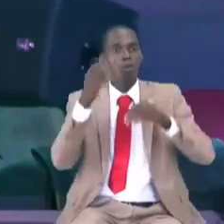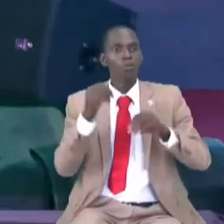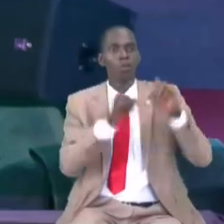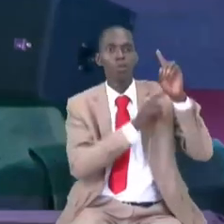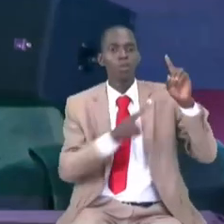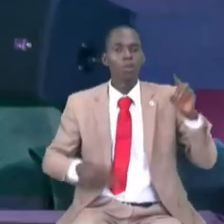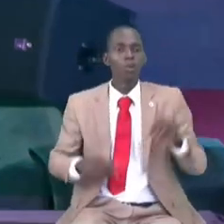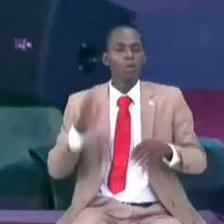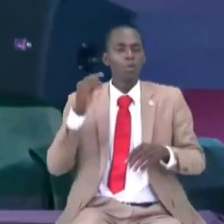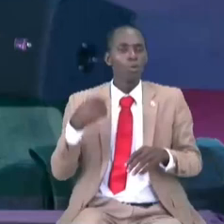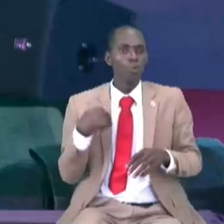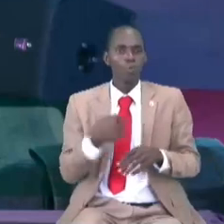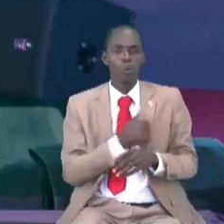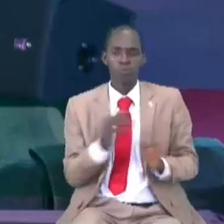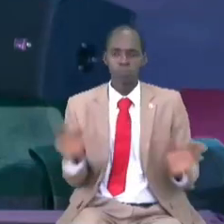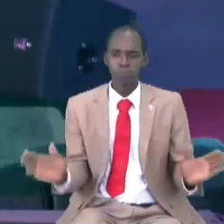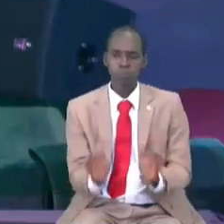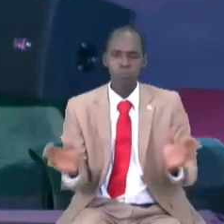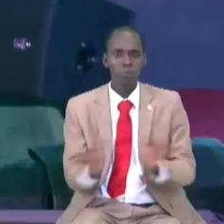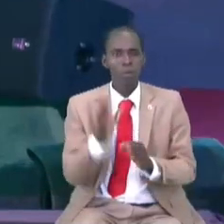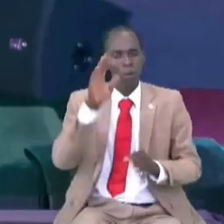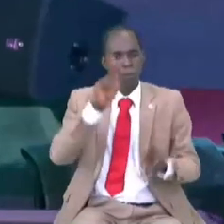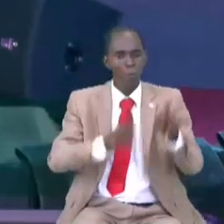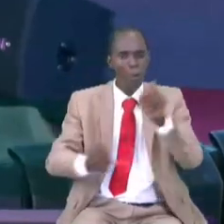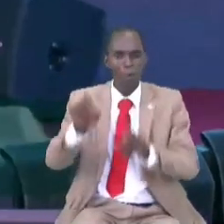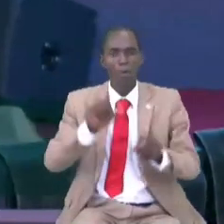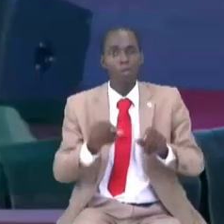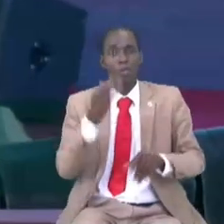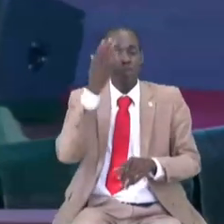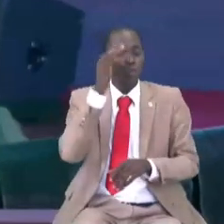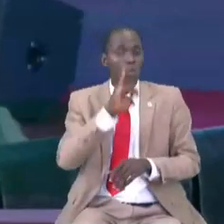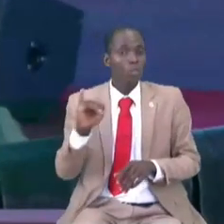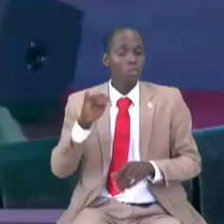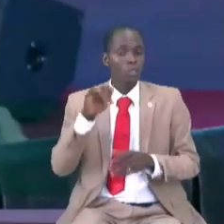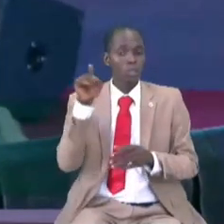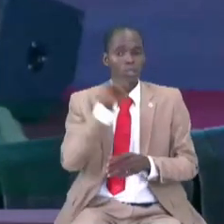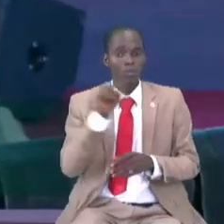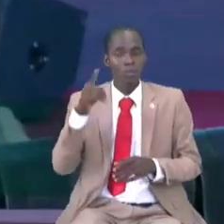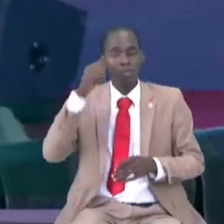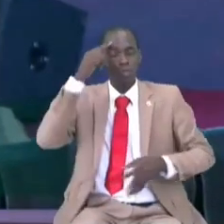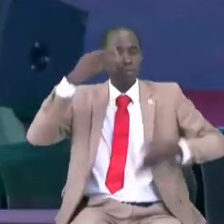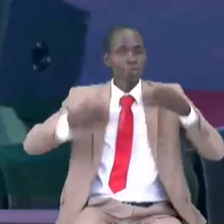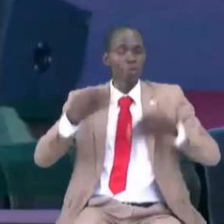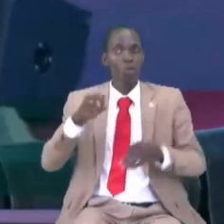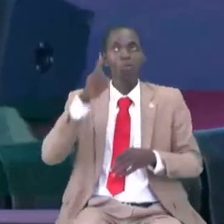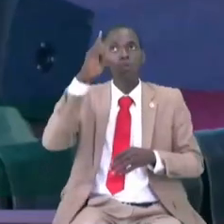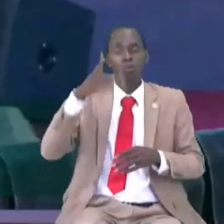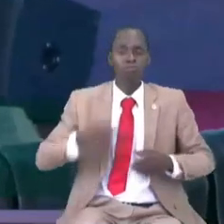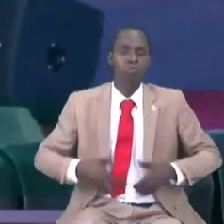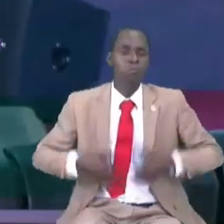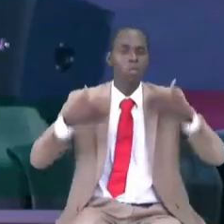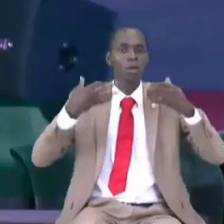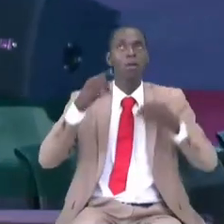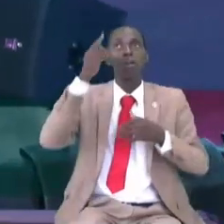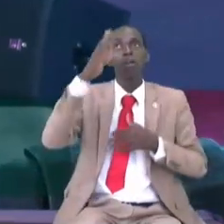hommes. Connaissant donc le jugement de Dieu, la colère de Dieu, qu'une fois qu'il est réservé aux hommes de